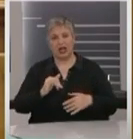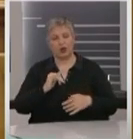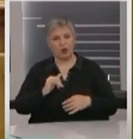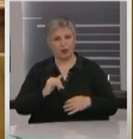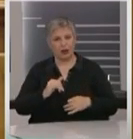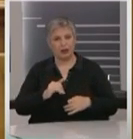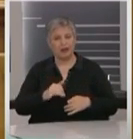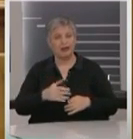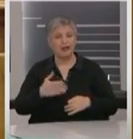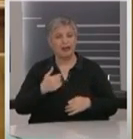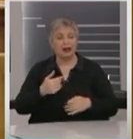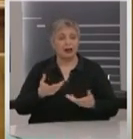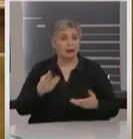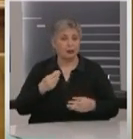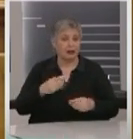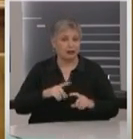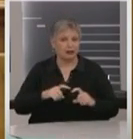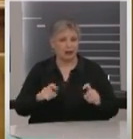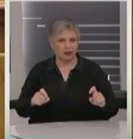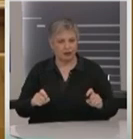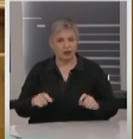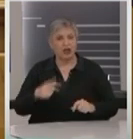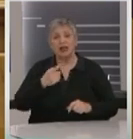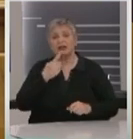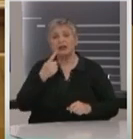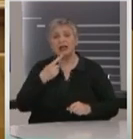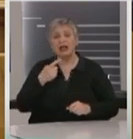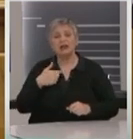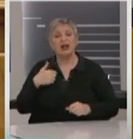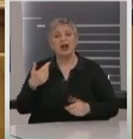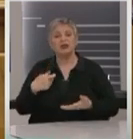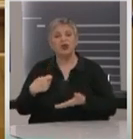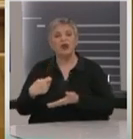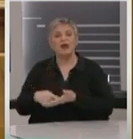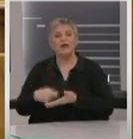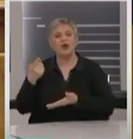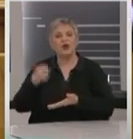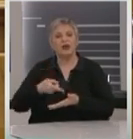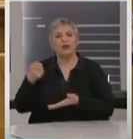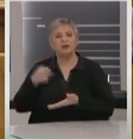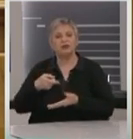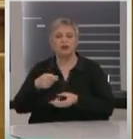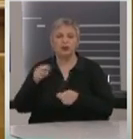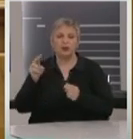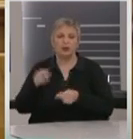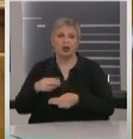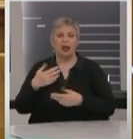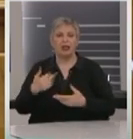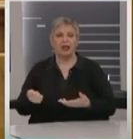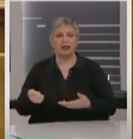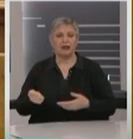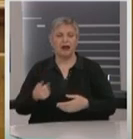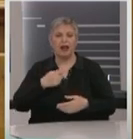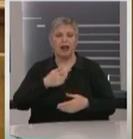υπόσχεστε μείωση φορολογικών συντελεστών μέσω μιας αόριστης,